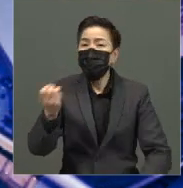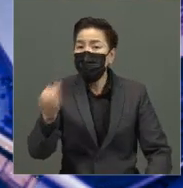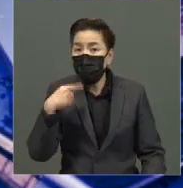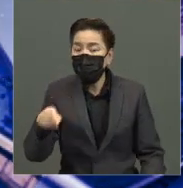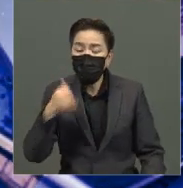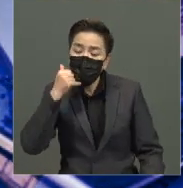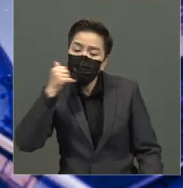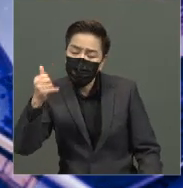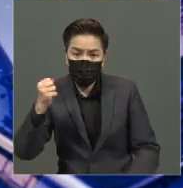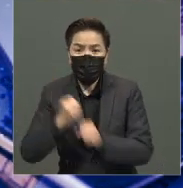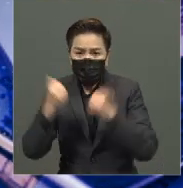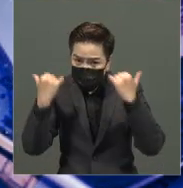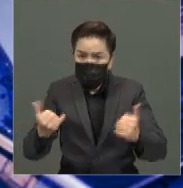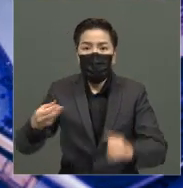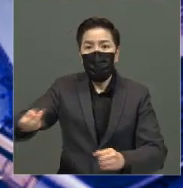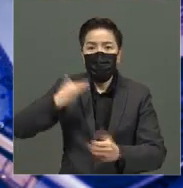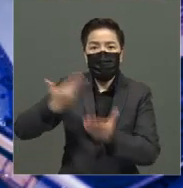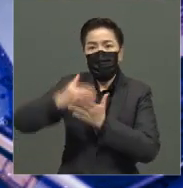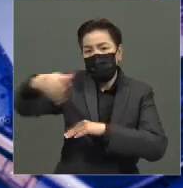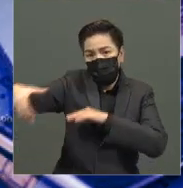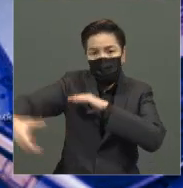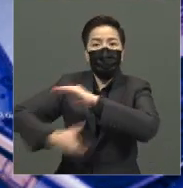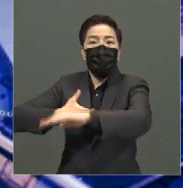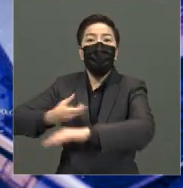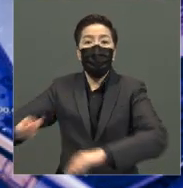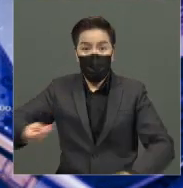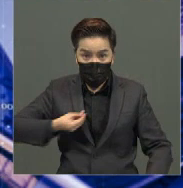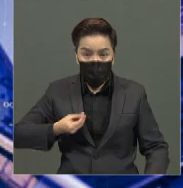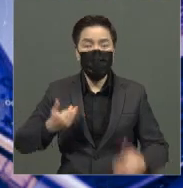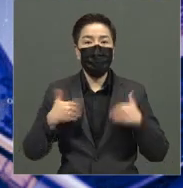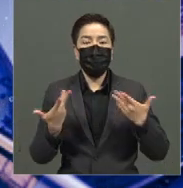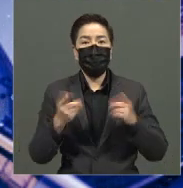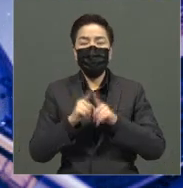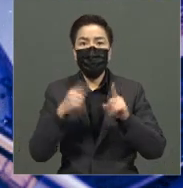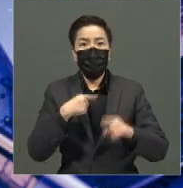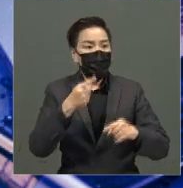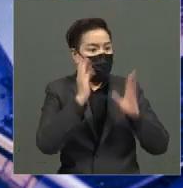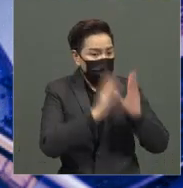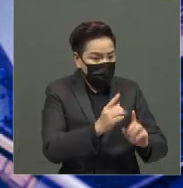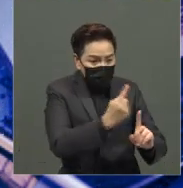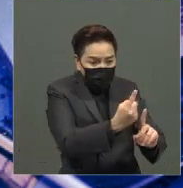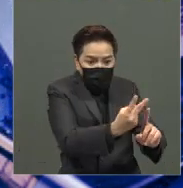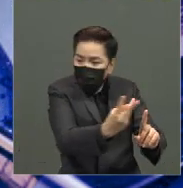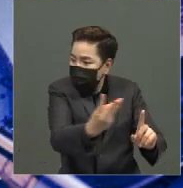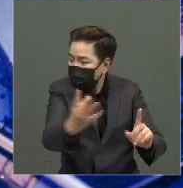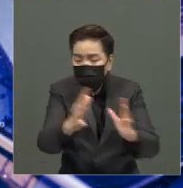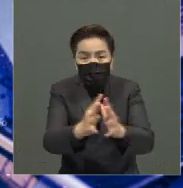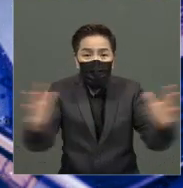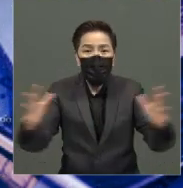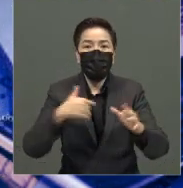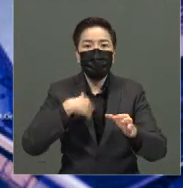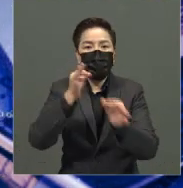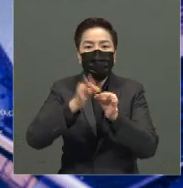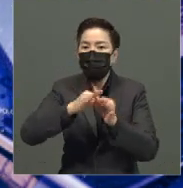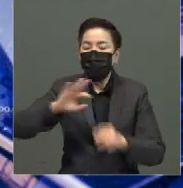ก็จะทำให้ทันทีเลยเกิดขึ้นเงินให้ลูกค้าก่อนที่มากันตรวจสอบแต่ทีนี้พอมันมากเข้ามากเข้าเรื่อยๆแบงค์